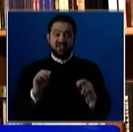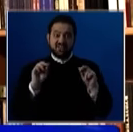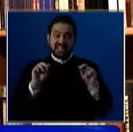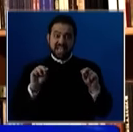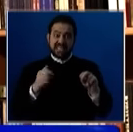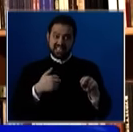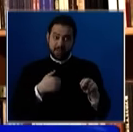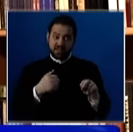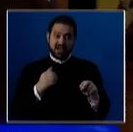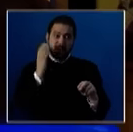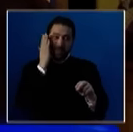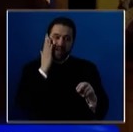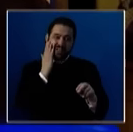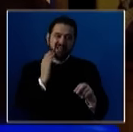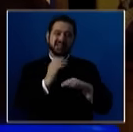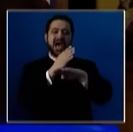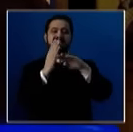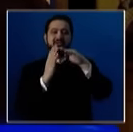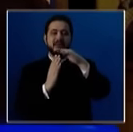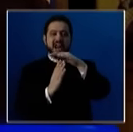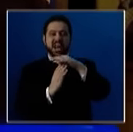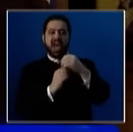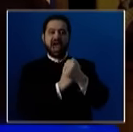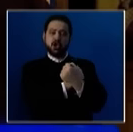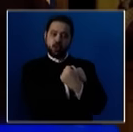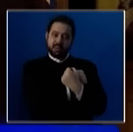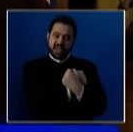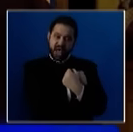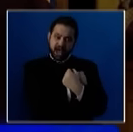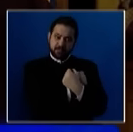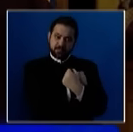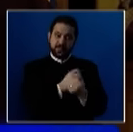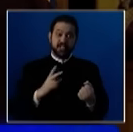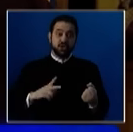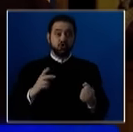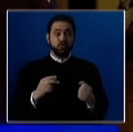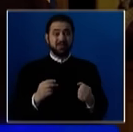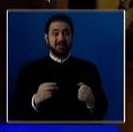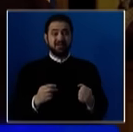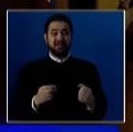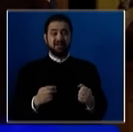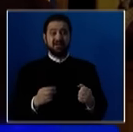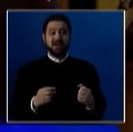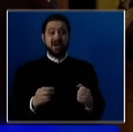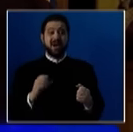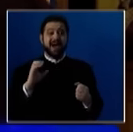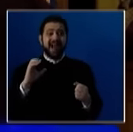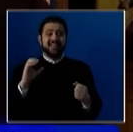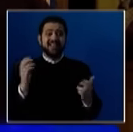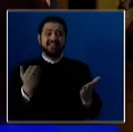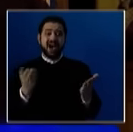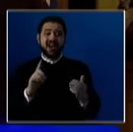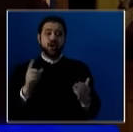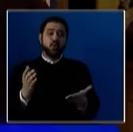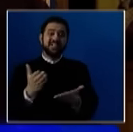Așadar, blândețea, smerenia, iubirea sunt calități care nu se